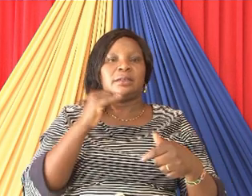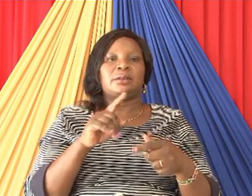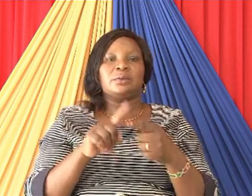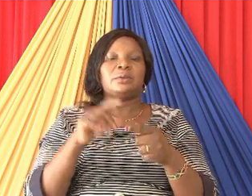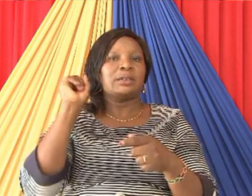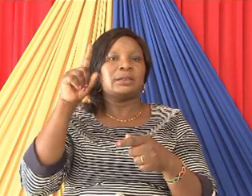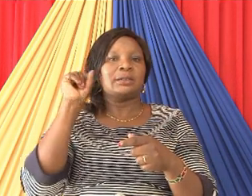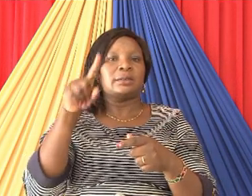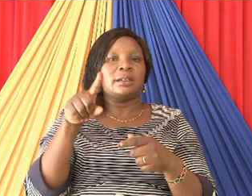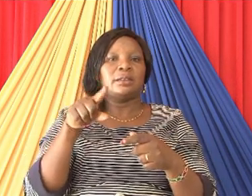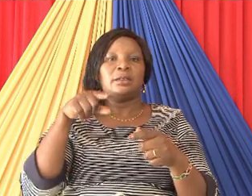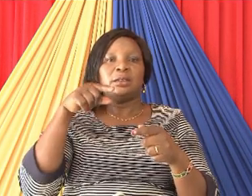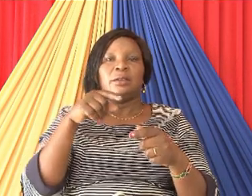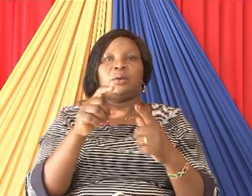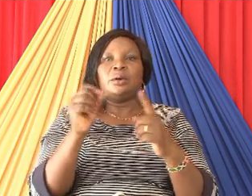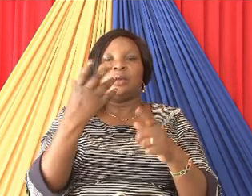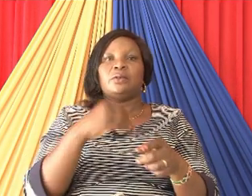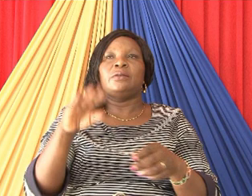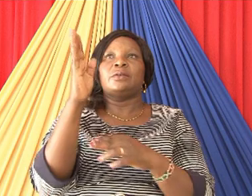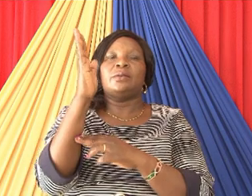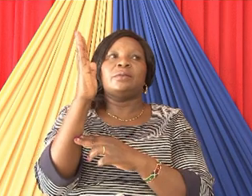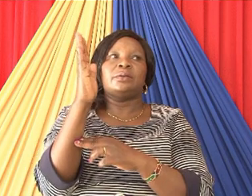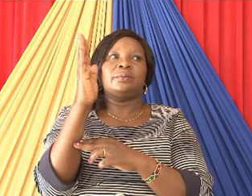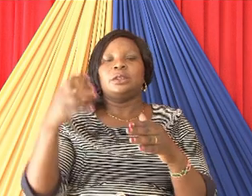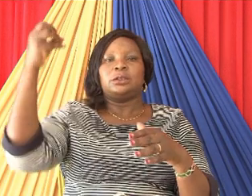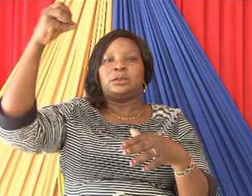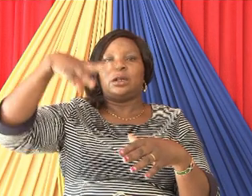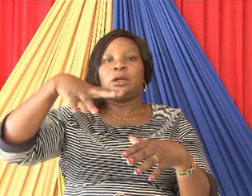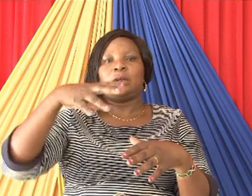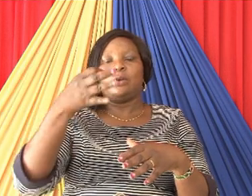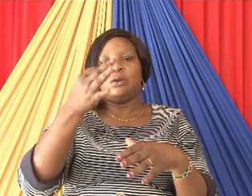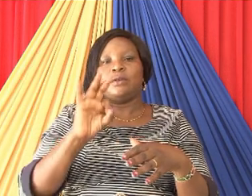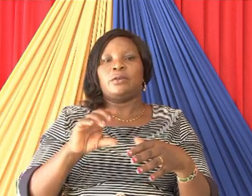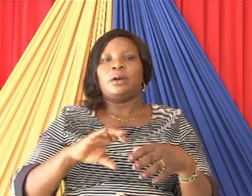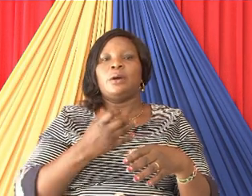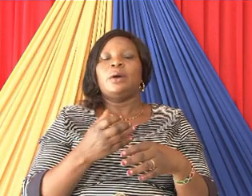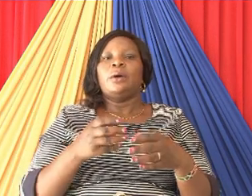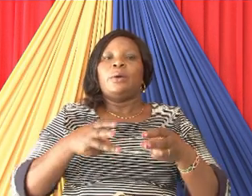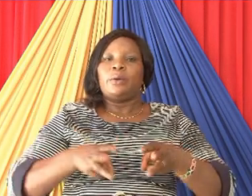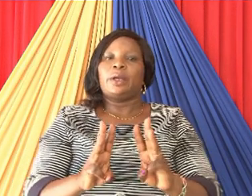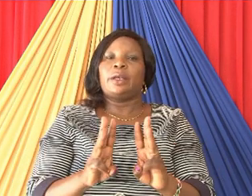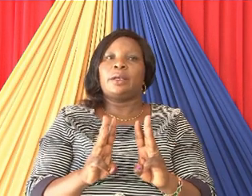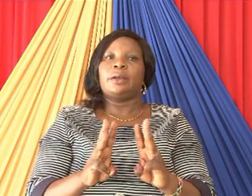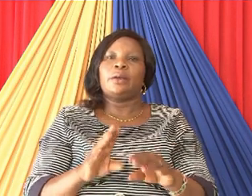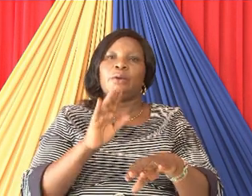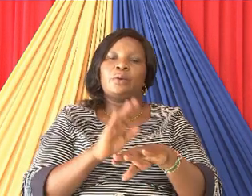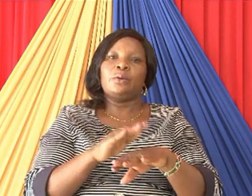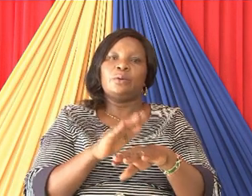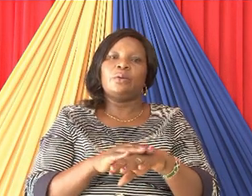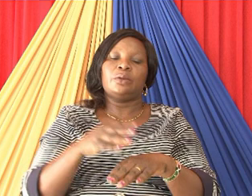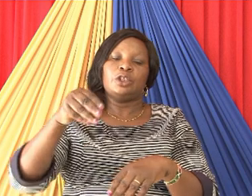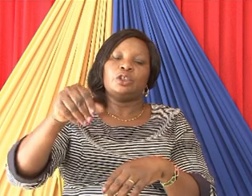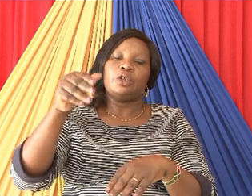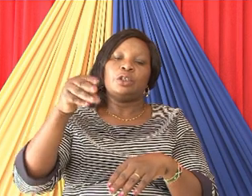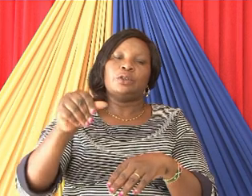maandiko yametuahidi. Even when we are at home, wherever we are, watu ambao they are the good soil, ama ni mioyo